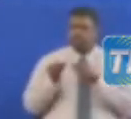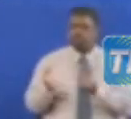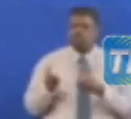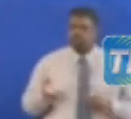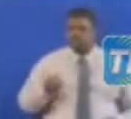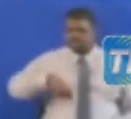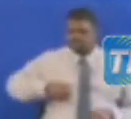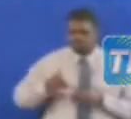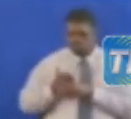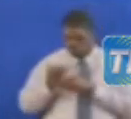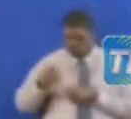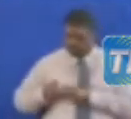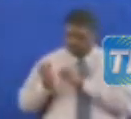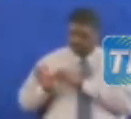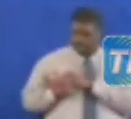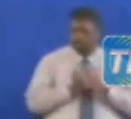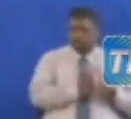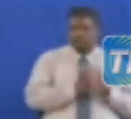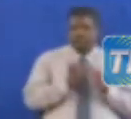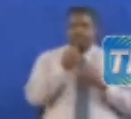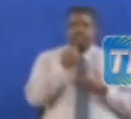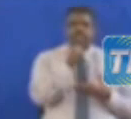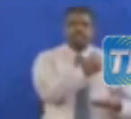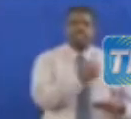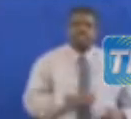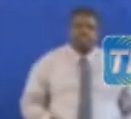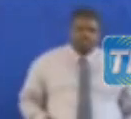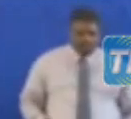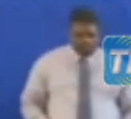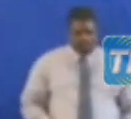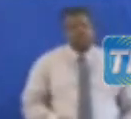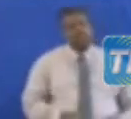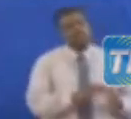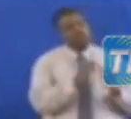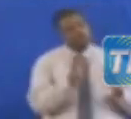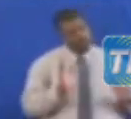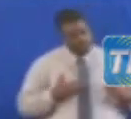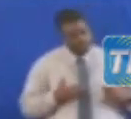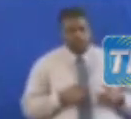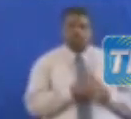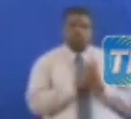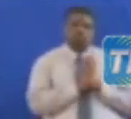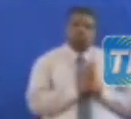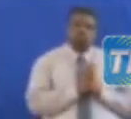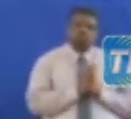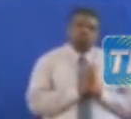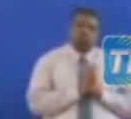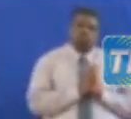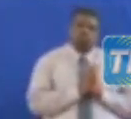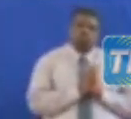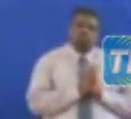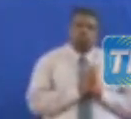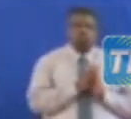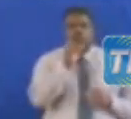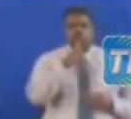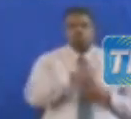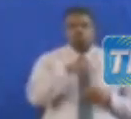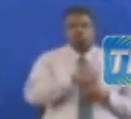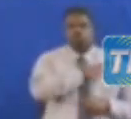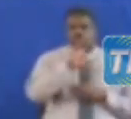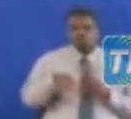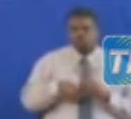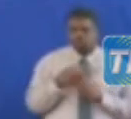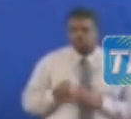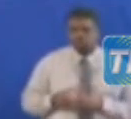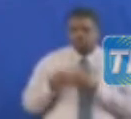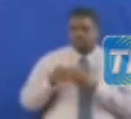kutuelekeza kuhusu utekelezaji wa mipango na bajeti. Nipende pia kushukuru sana Mheshimiwa wajumbe wote wa